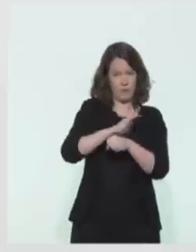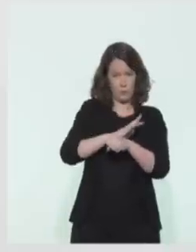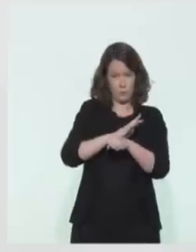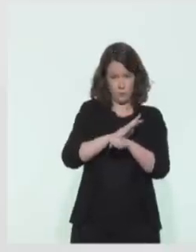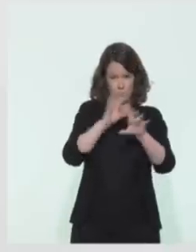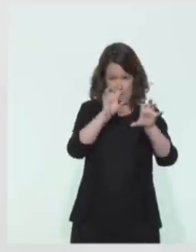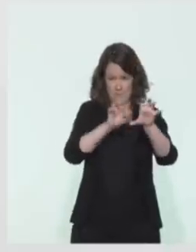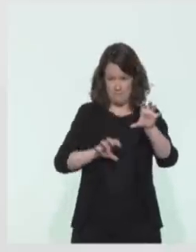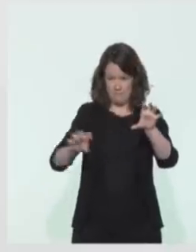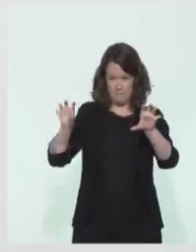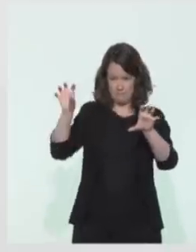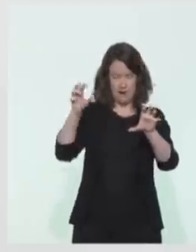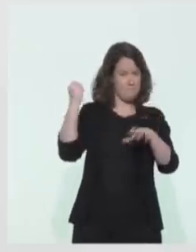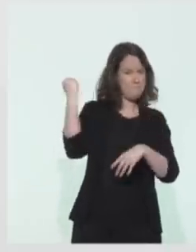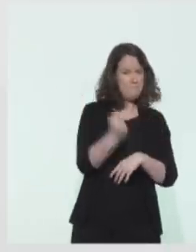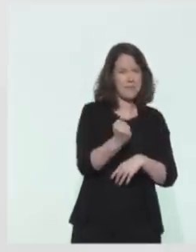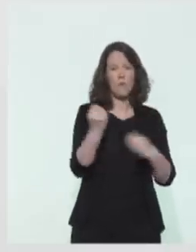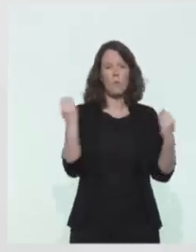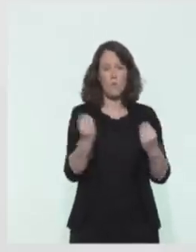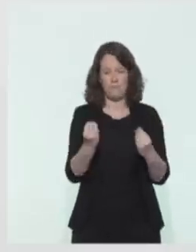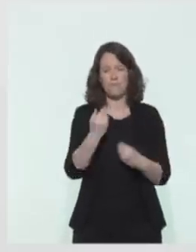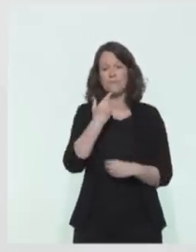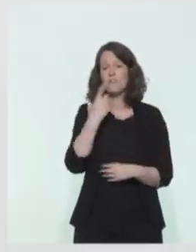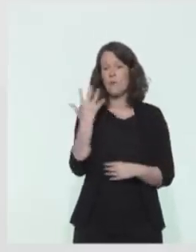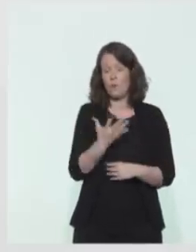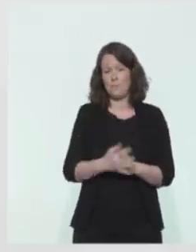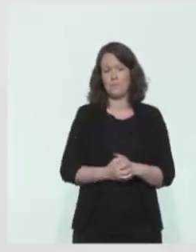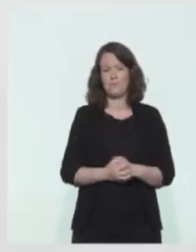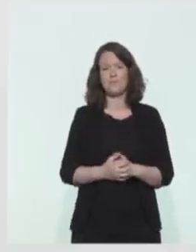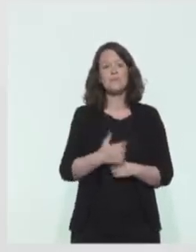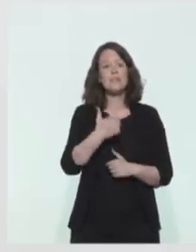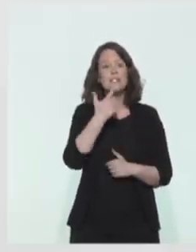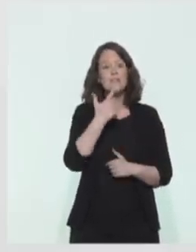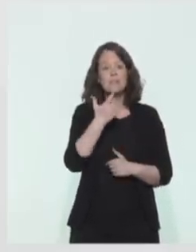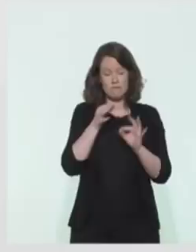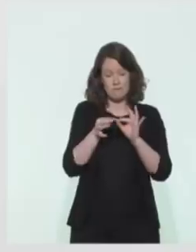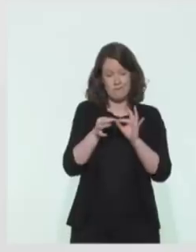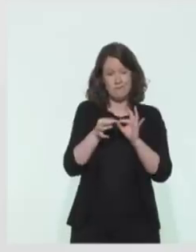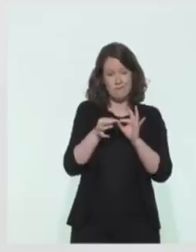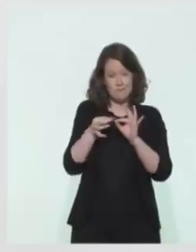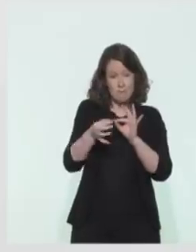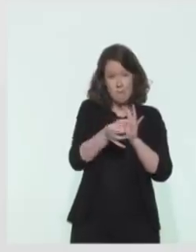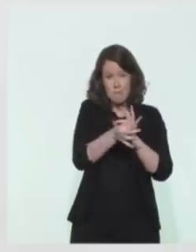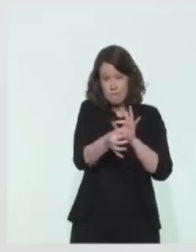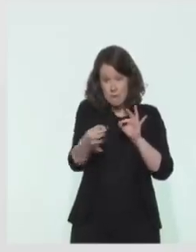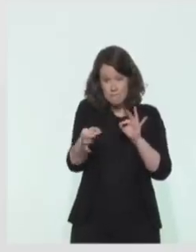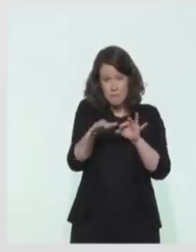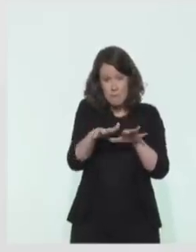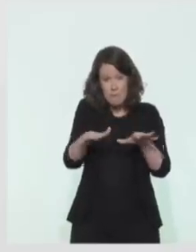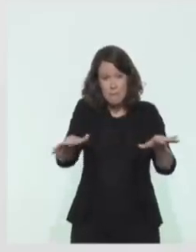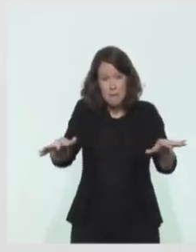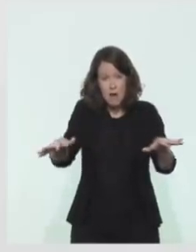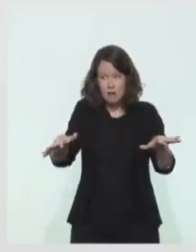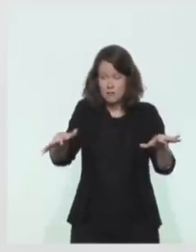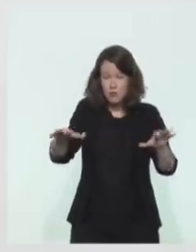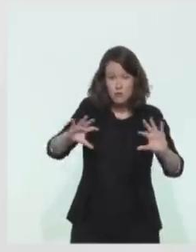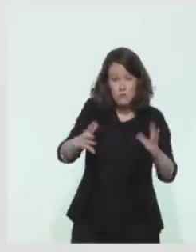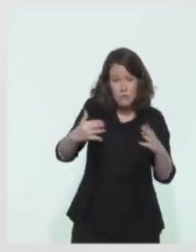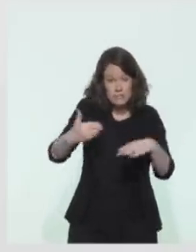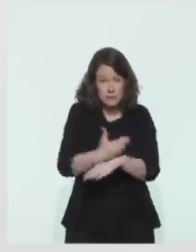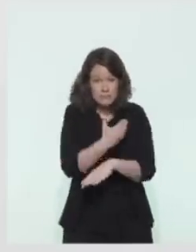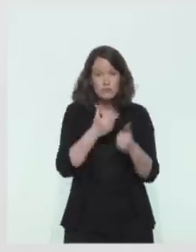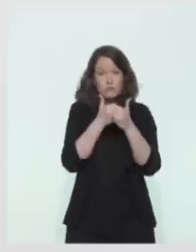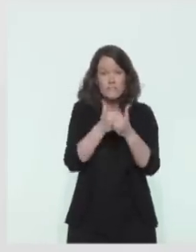un indicateur qui nous permet d'estimer la fréquence, l'intensité de circulation du virus, département par